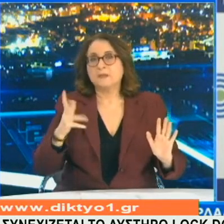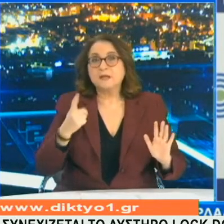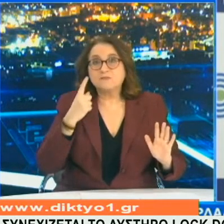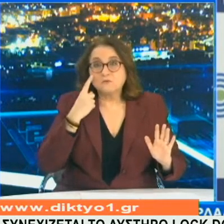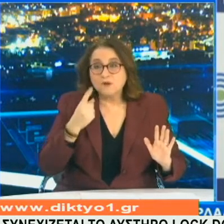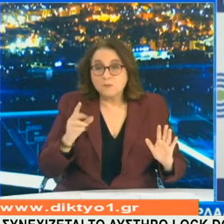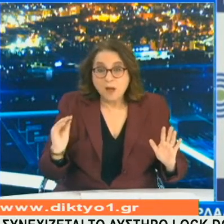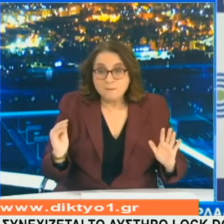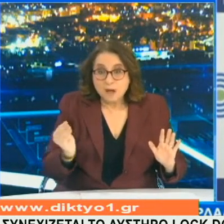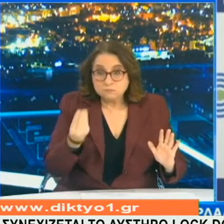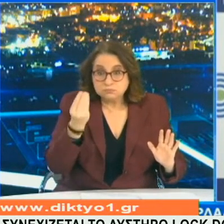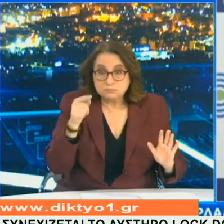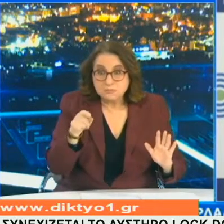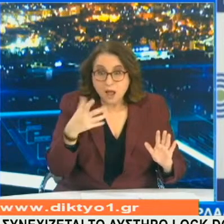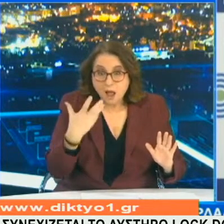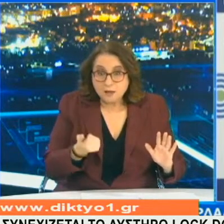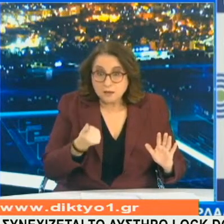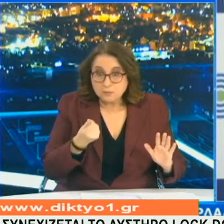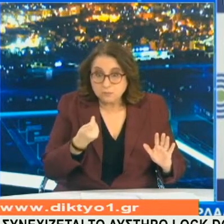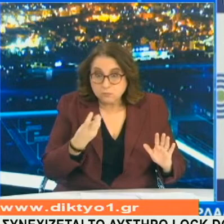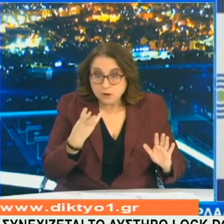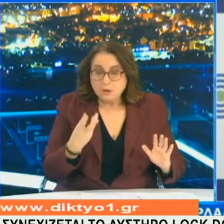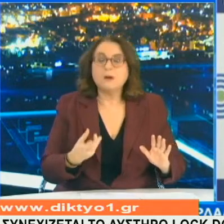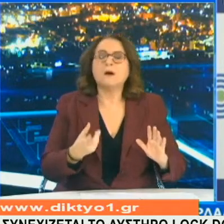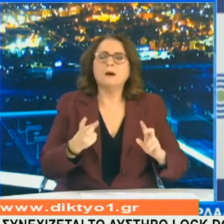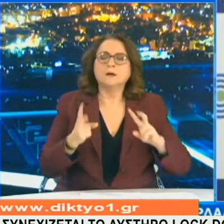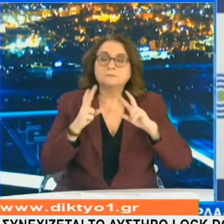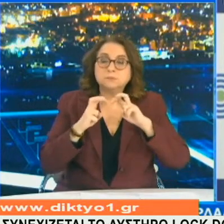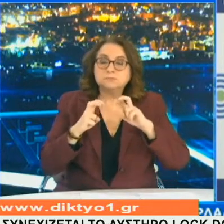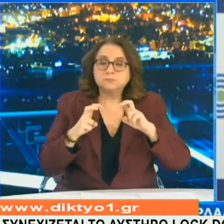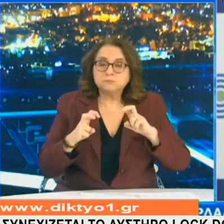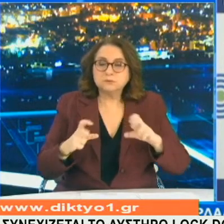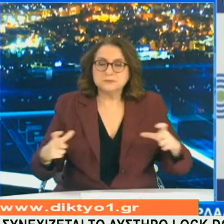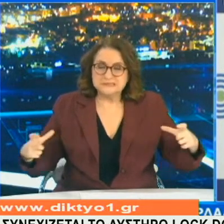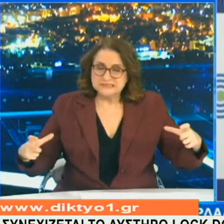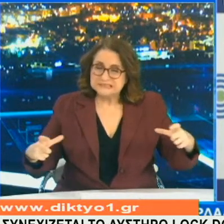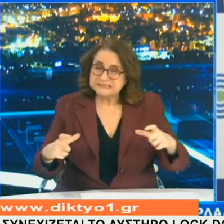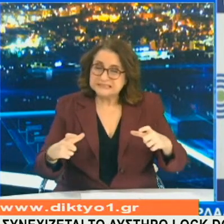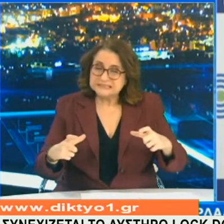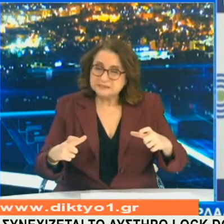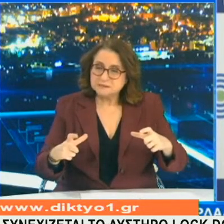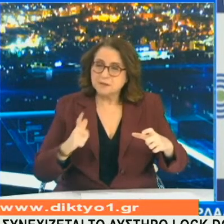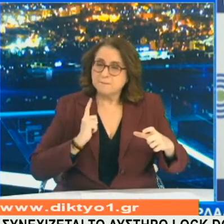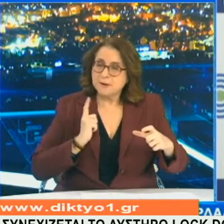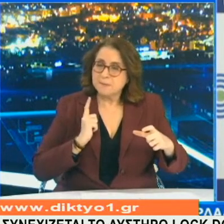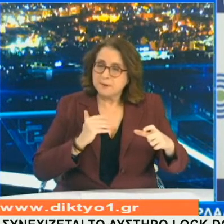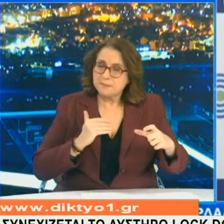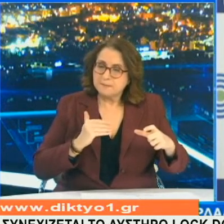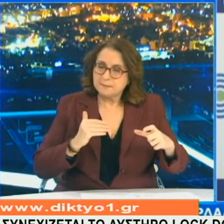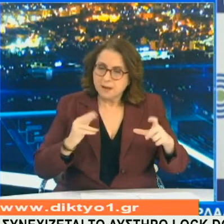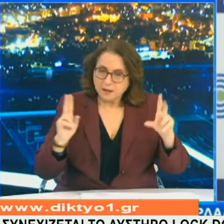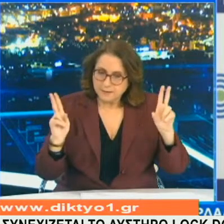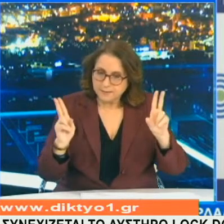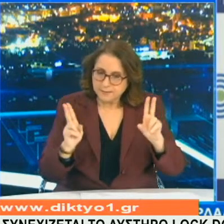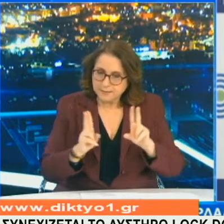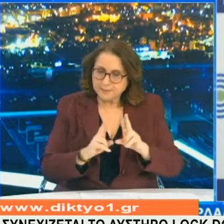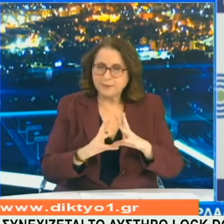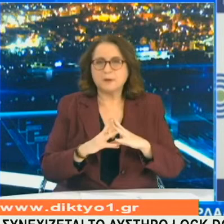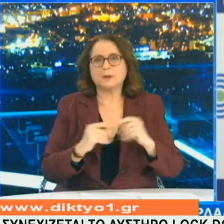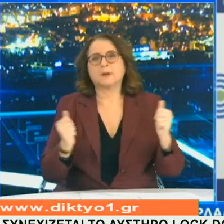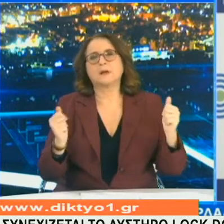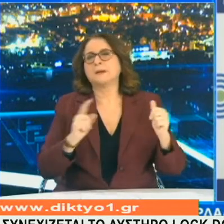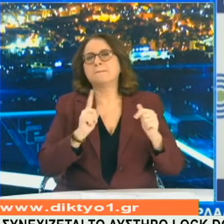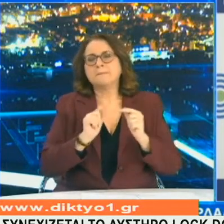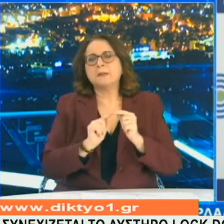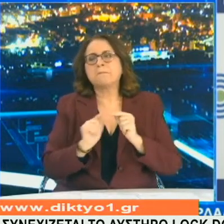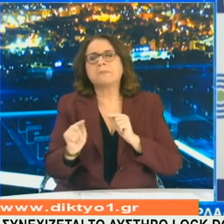να ελέγχεται, να στεγανοποιείται άμεσα και αποτελεσματικά, ώστε να αποφευθεί περαιτέρω διασπορά, χωρίς χαραμάδες